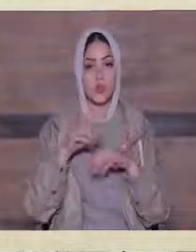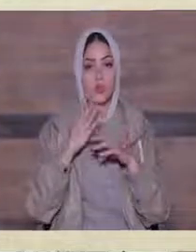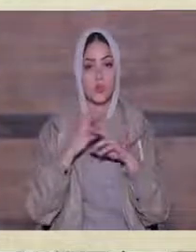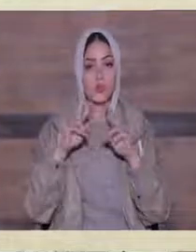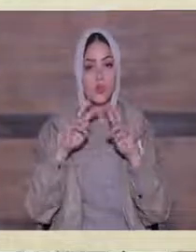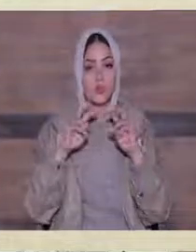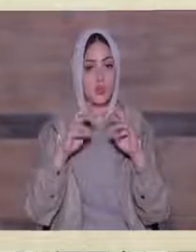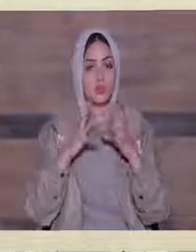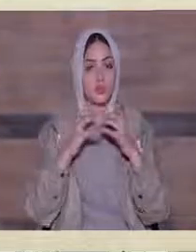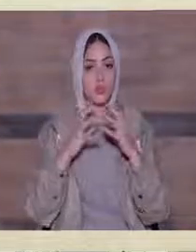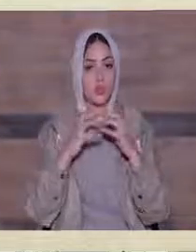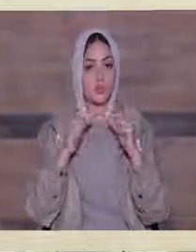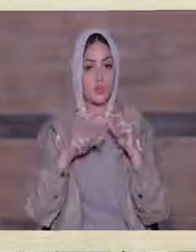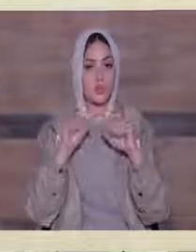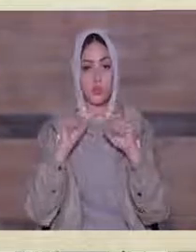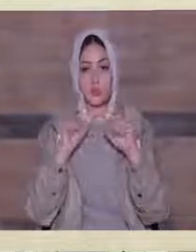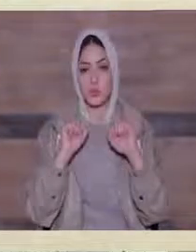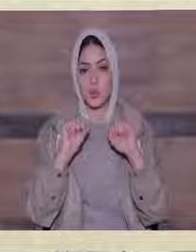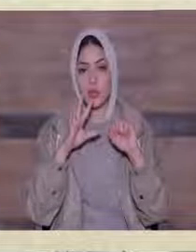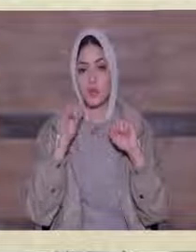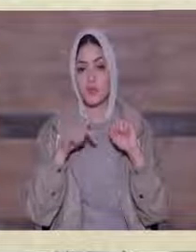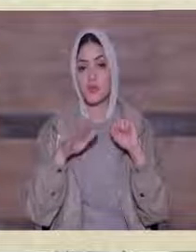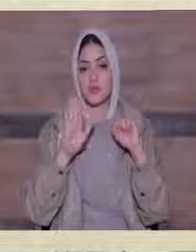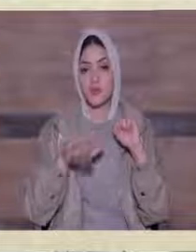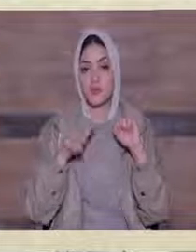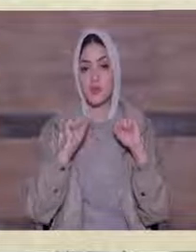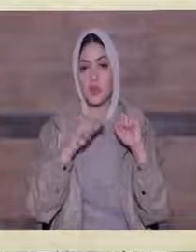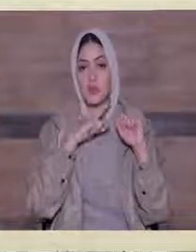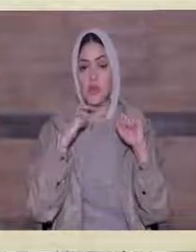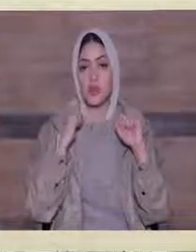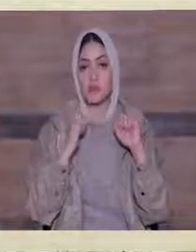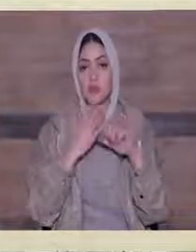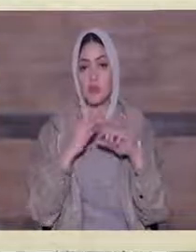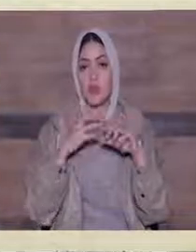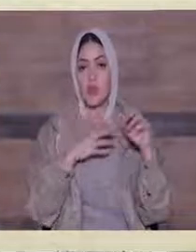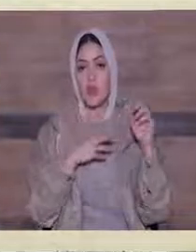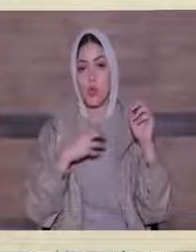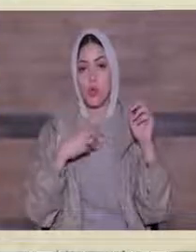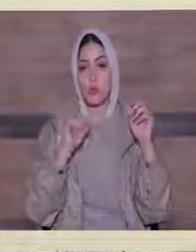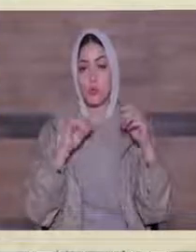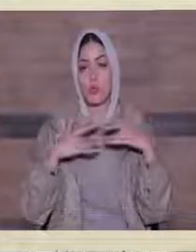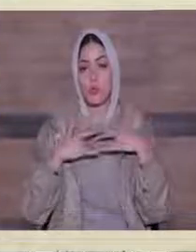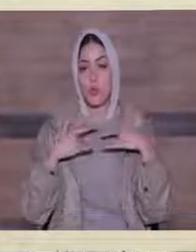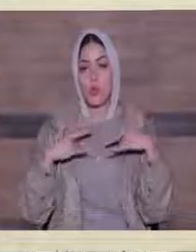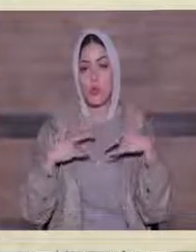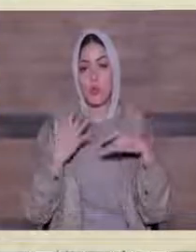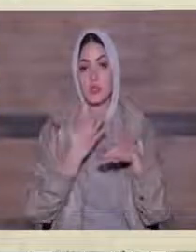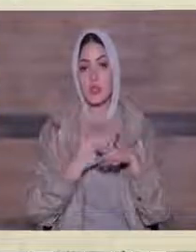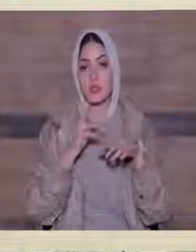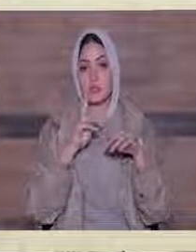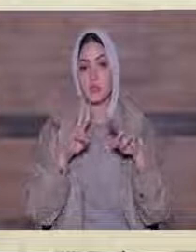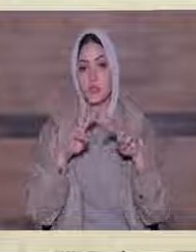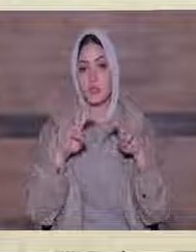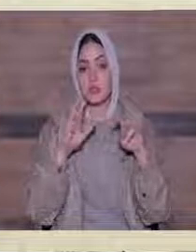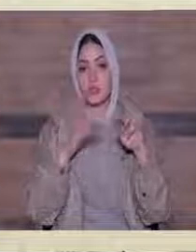التشخيص المجهزة، ودي بيكون فيها عيادات متخصصة في أورام الثدي بتقوم بالكشف،